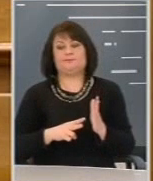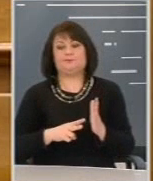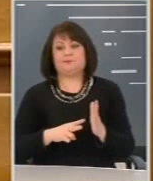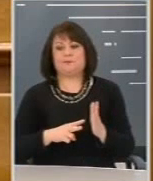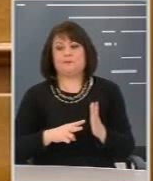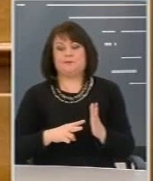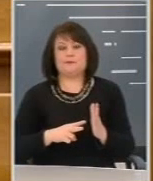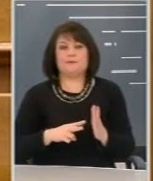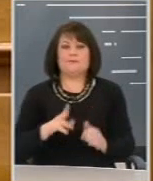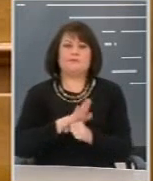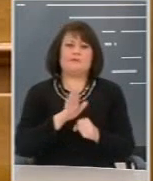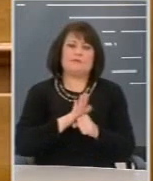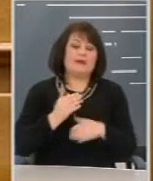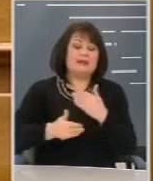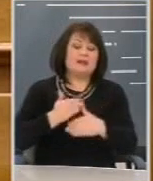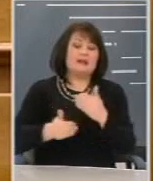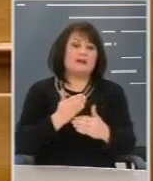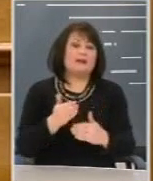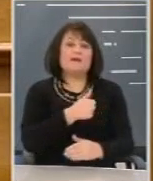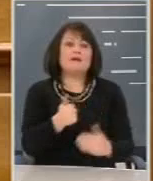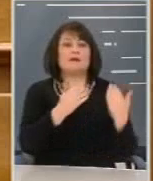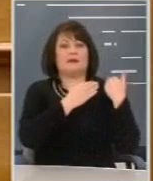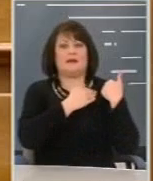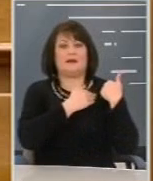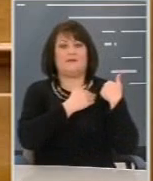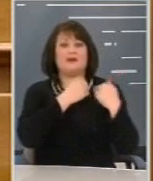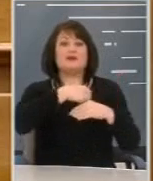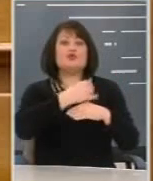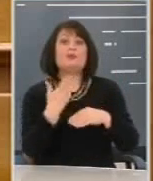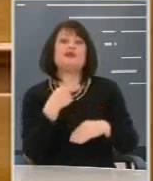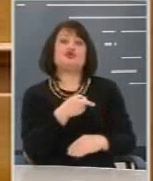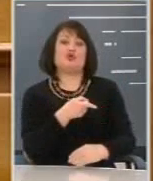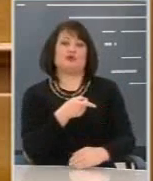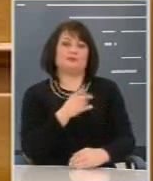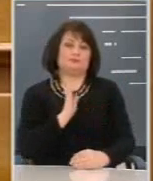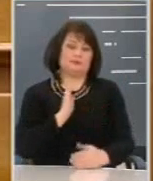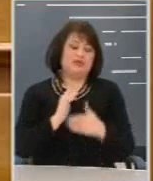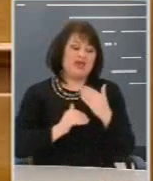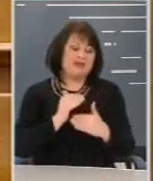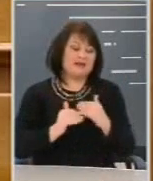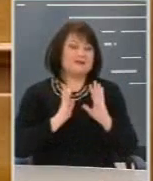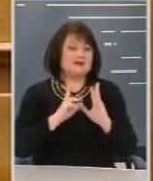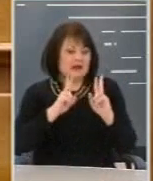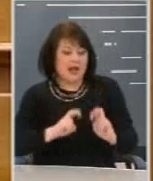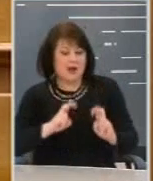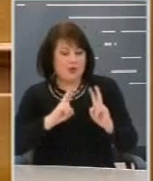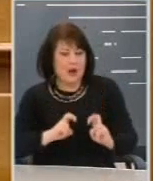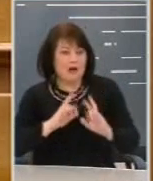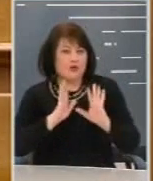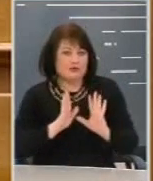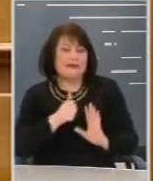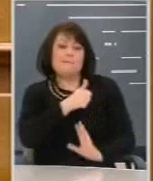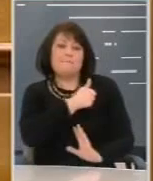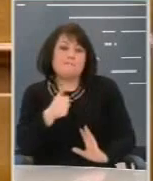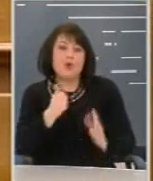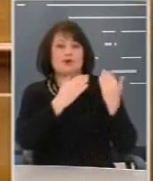απορρίτων. Η επάρκεια των διαδικασιών είναι αποκλειστική ευθύνη του κινήματος. Η επάρκεια των διαδικασιών ελέγχου του κόμματος ΠΑΣΟΚ είναι